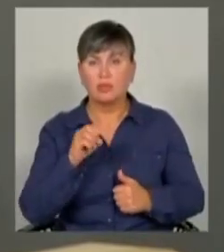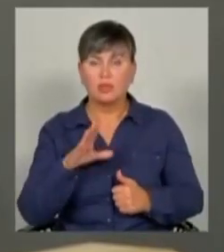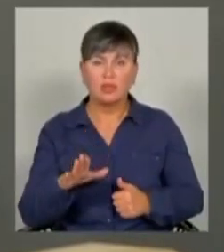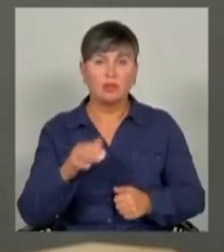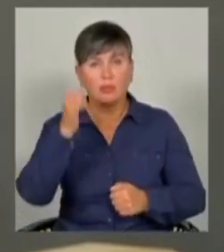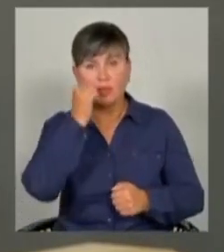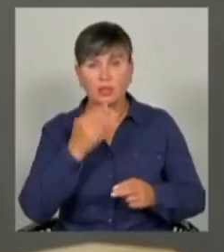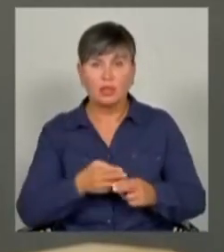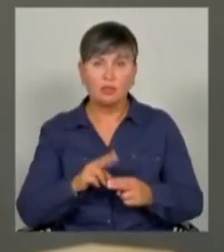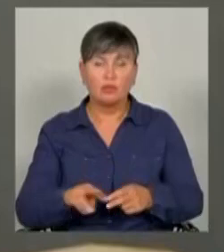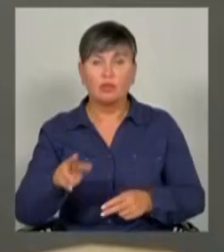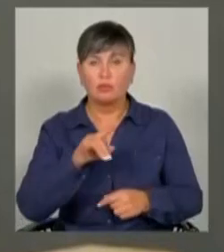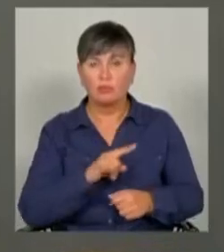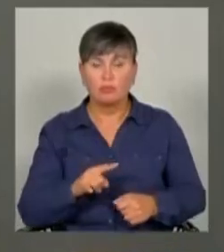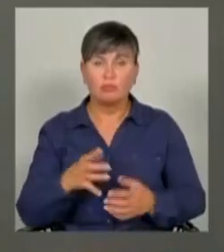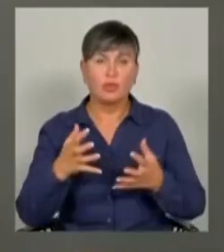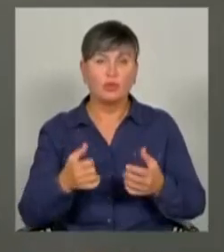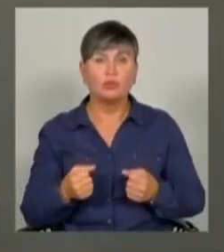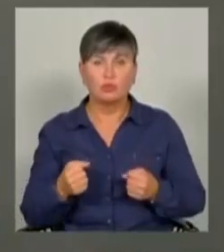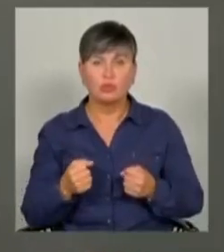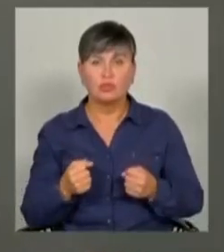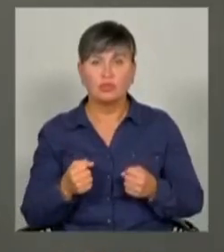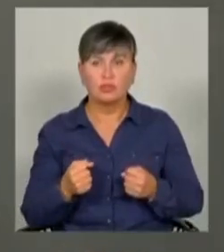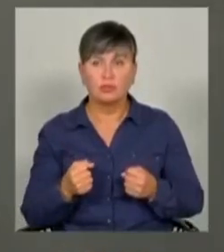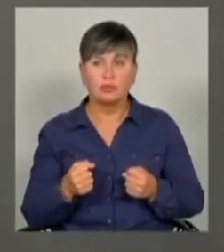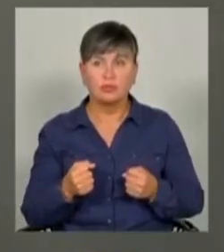благодаря которому мы получим